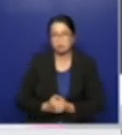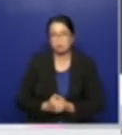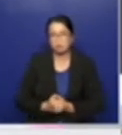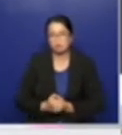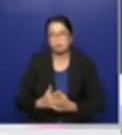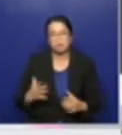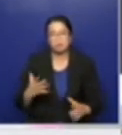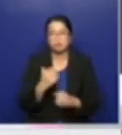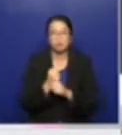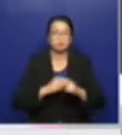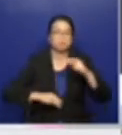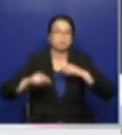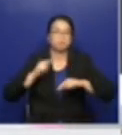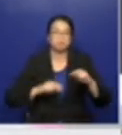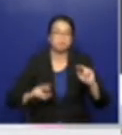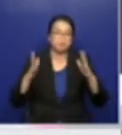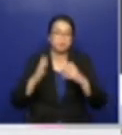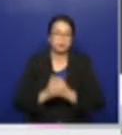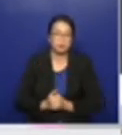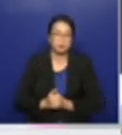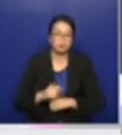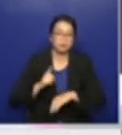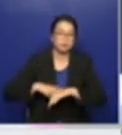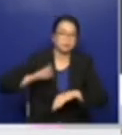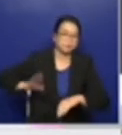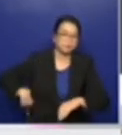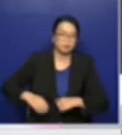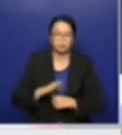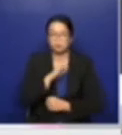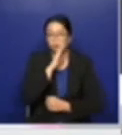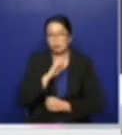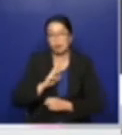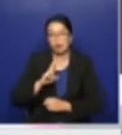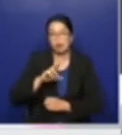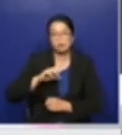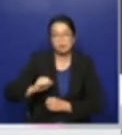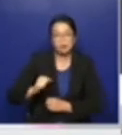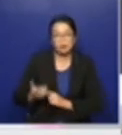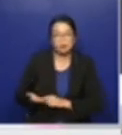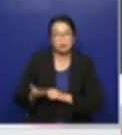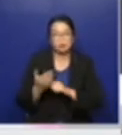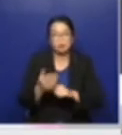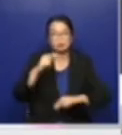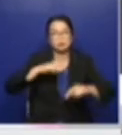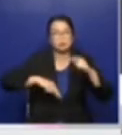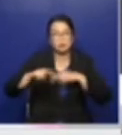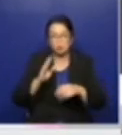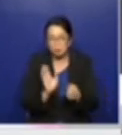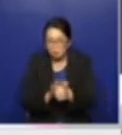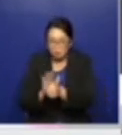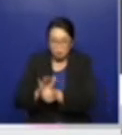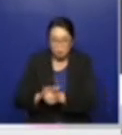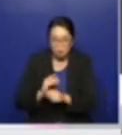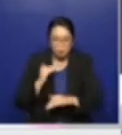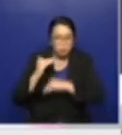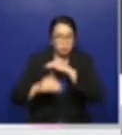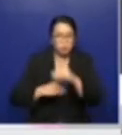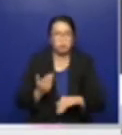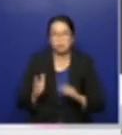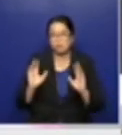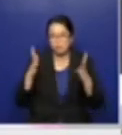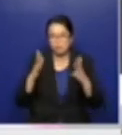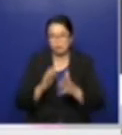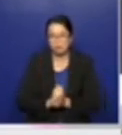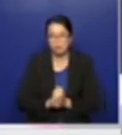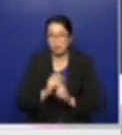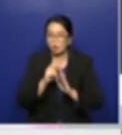ม่ได้พิจารณาหรอกครับถ้ารัฐบาลไม่เสนอมาประกบอะไรไม่ได้พิจารณายังไม่มีอะไรความก้าวหน้าเลยในกฎหม